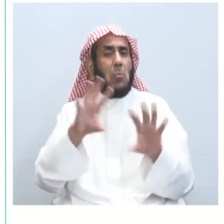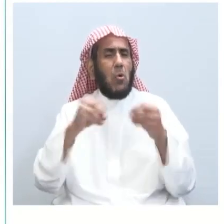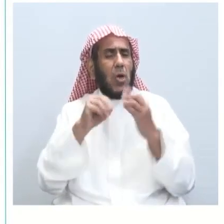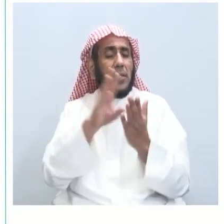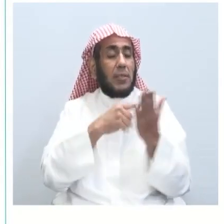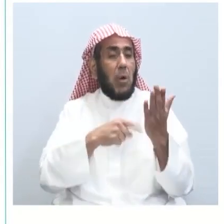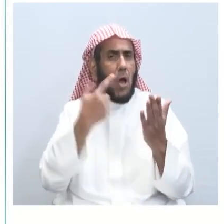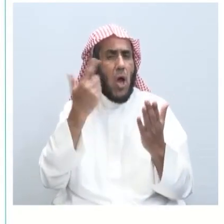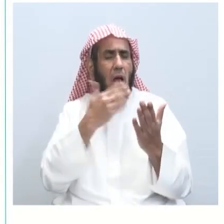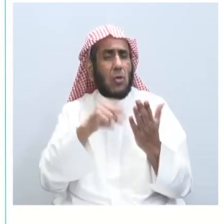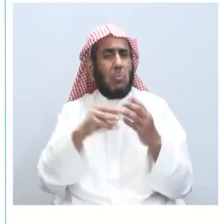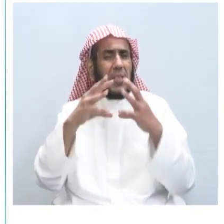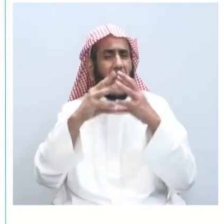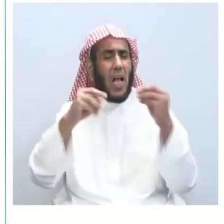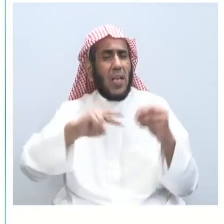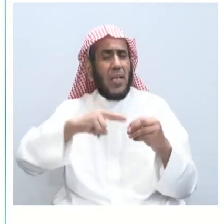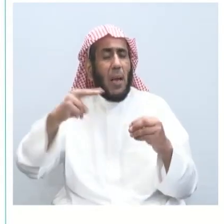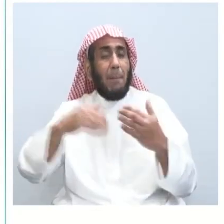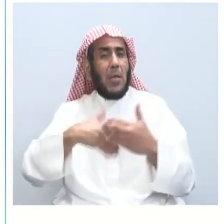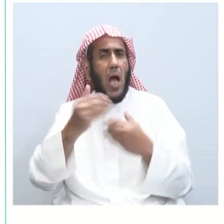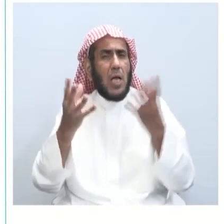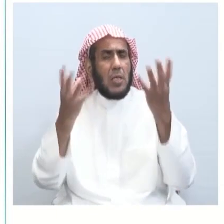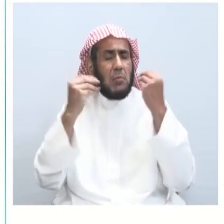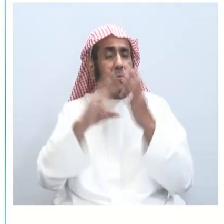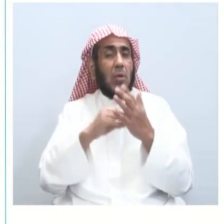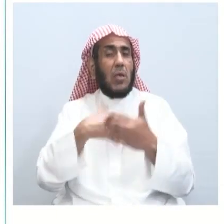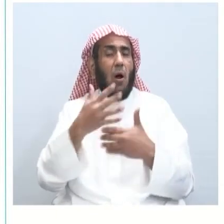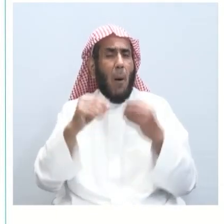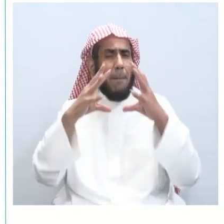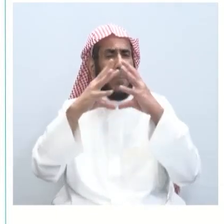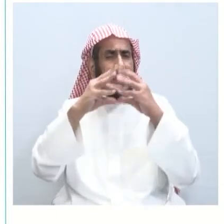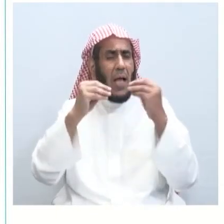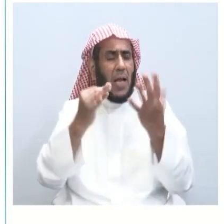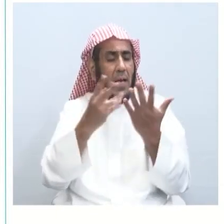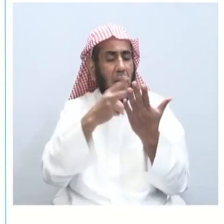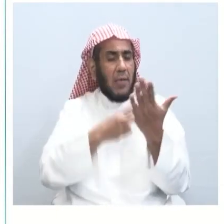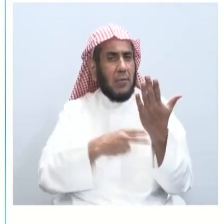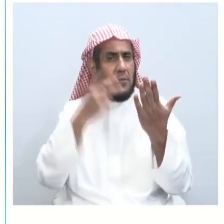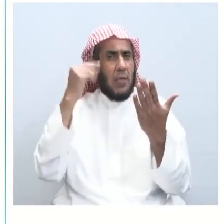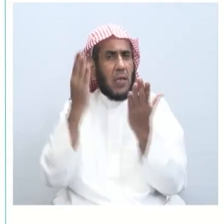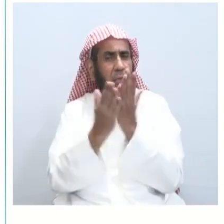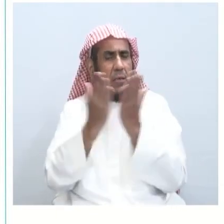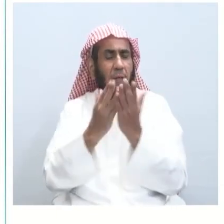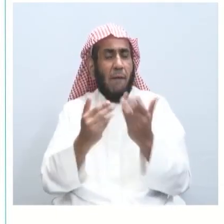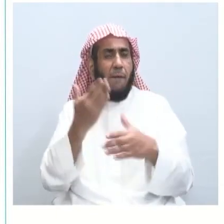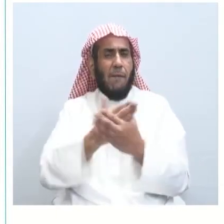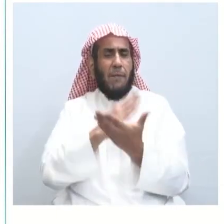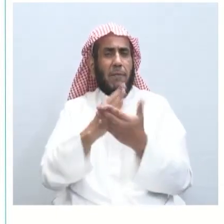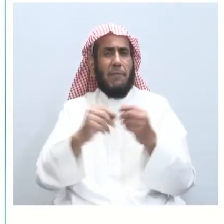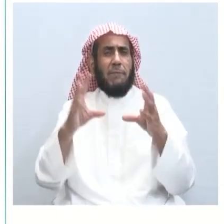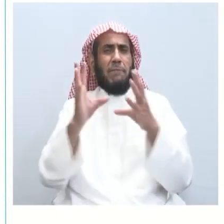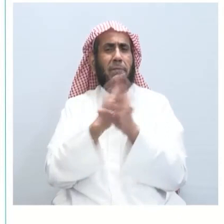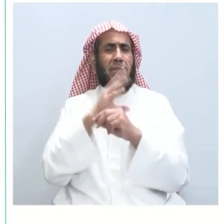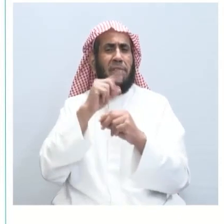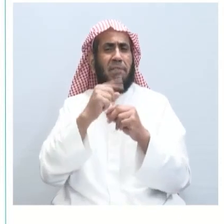بقراءه السوق بالتحليل بعد ان تجمع المعلومات تقوم بتحليلها بعد ذلك تقسم السوق اذا تقسيم